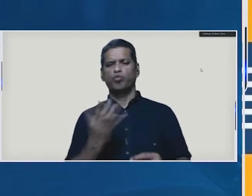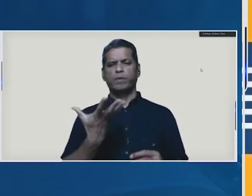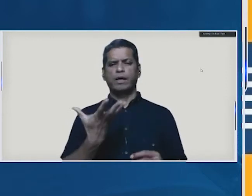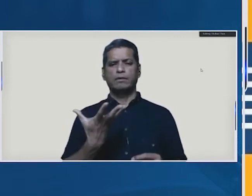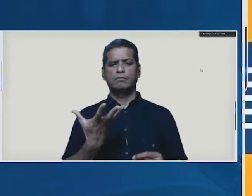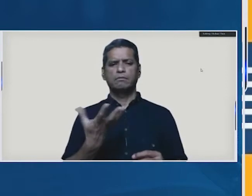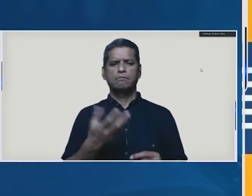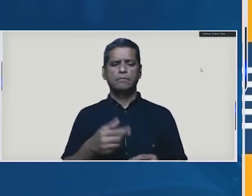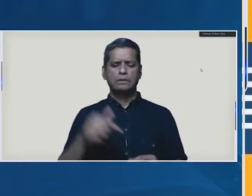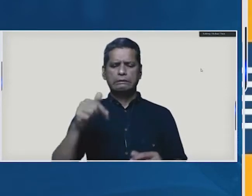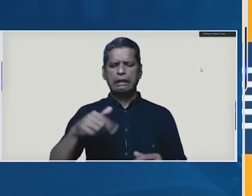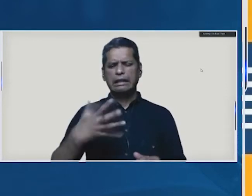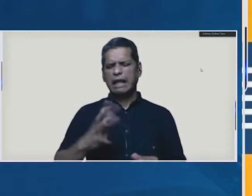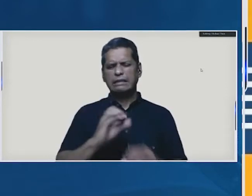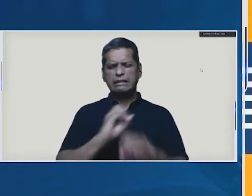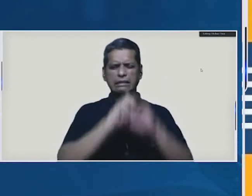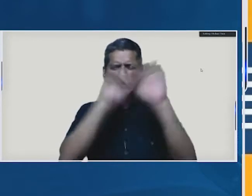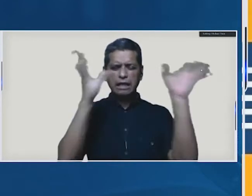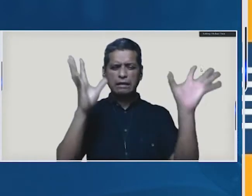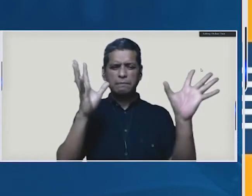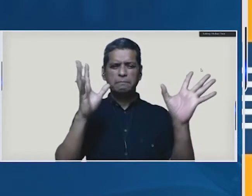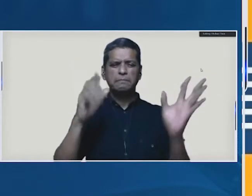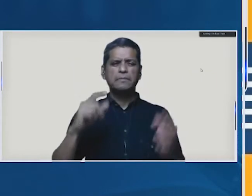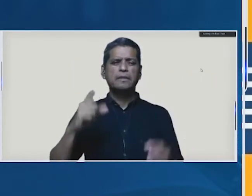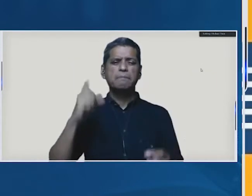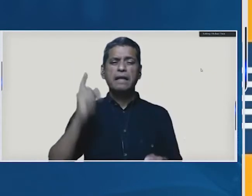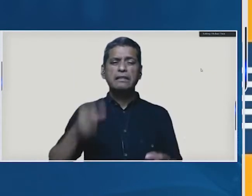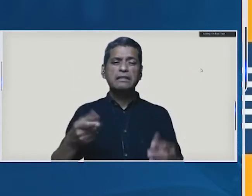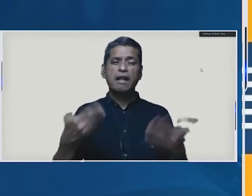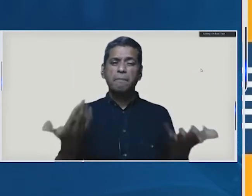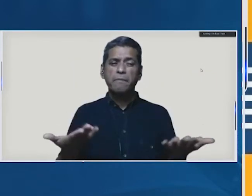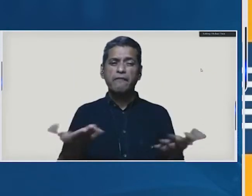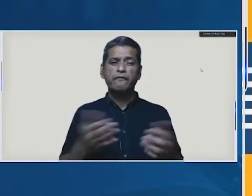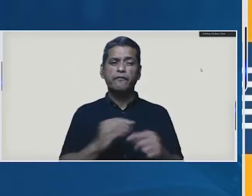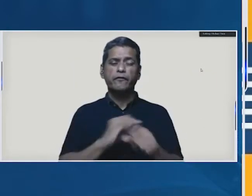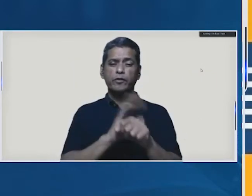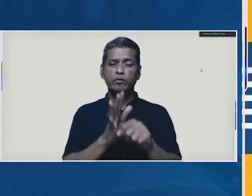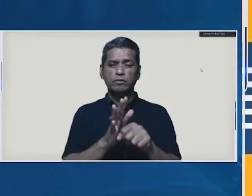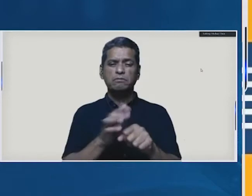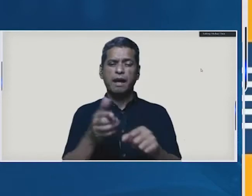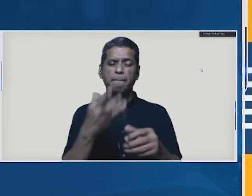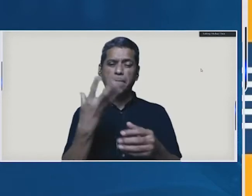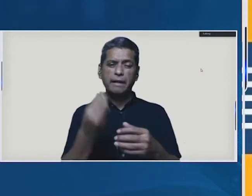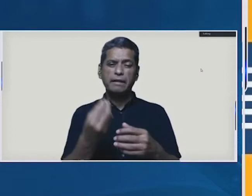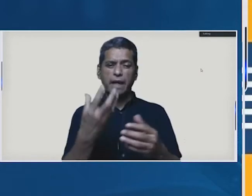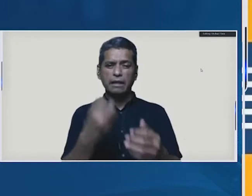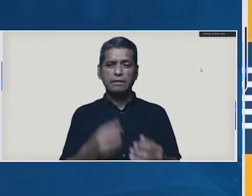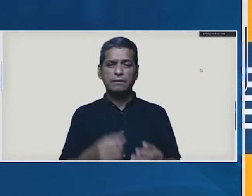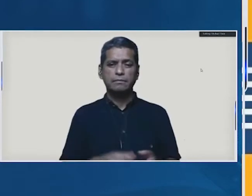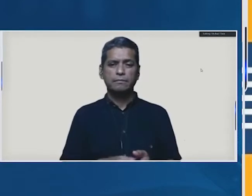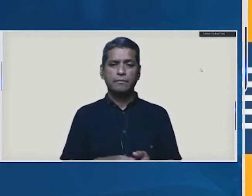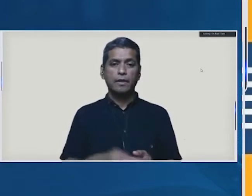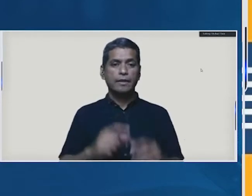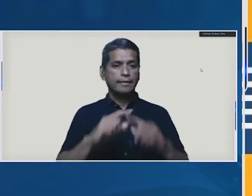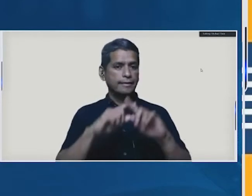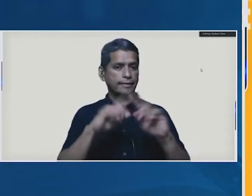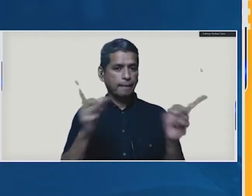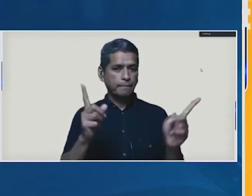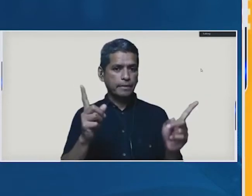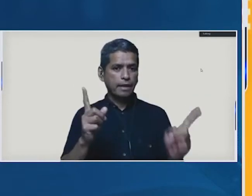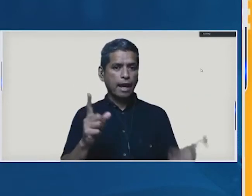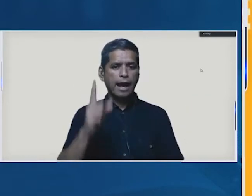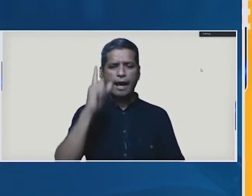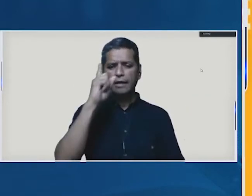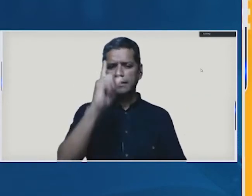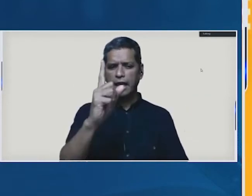saudara ada kepastian akhir daripada virus Corona kita belajar Daniel pasal